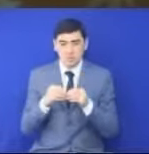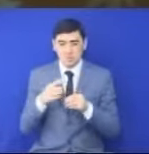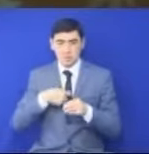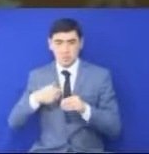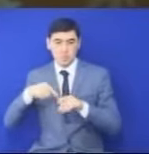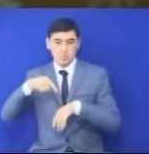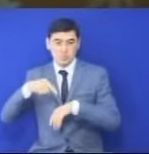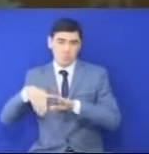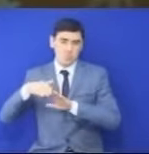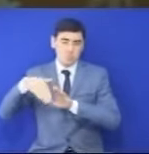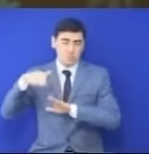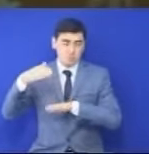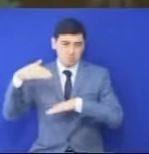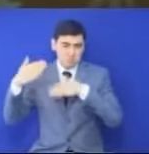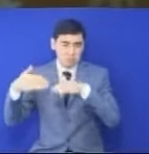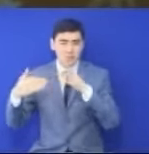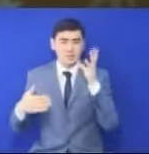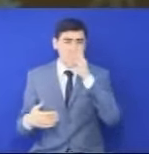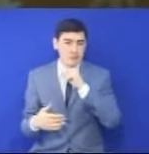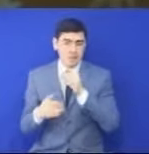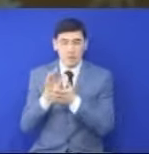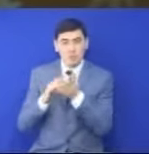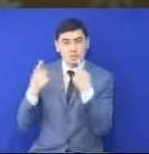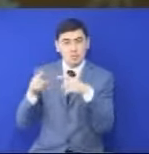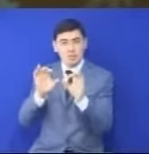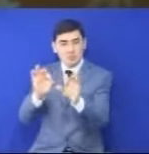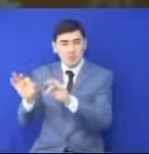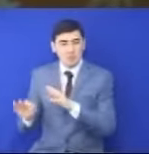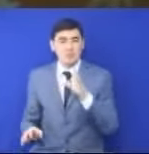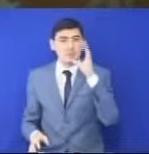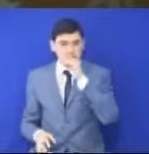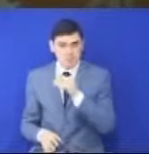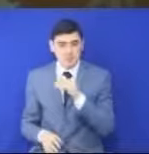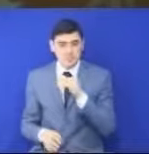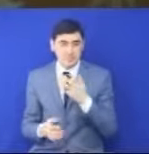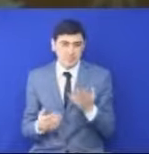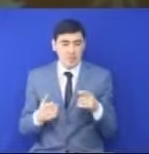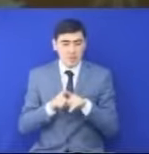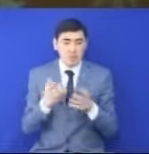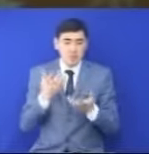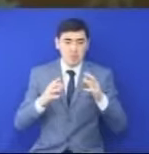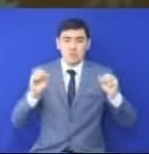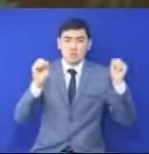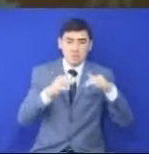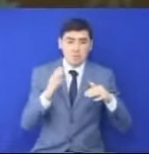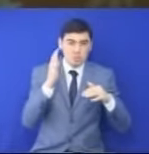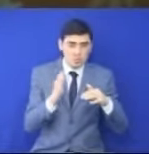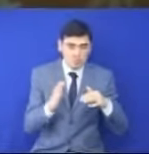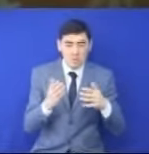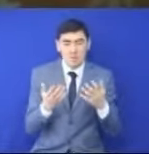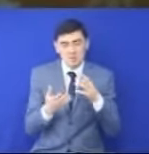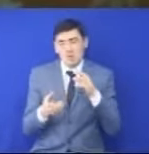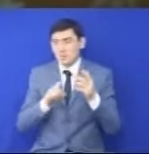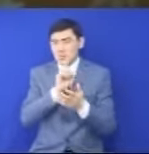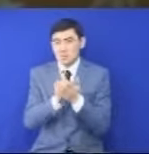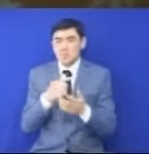совершенствоваться и может передавать эти знания другим. Если в последующем будут такие часы, а мы очень надеемся, что они будут, мы в